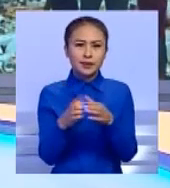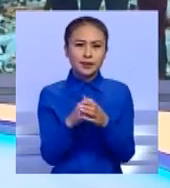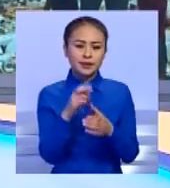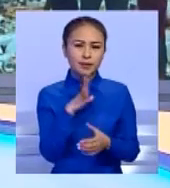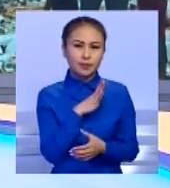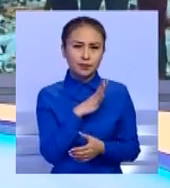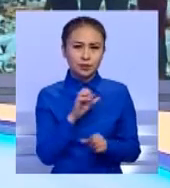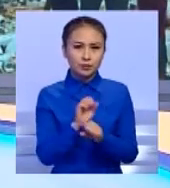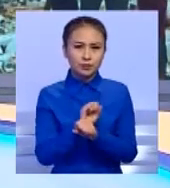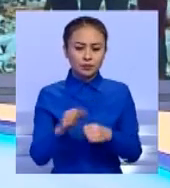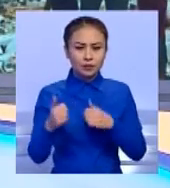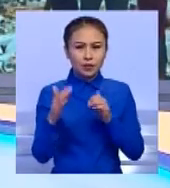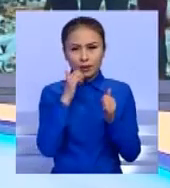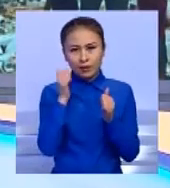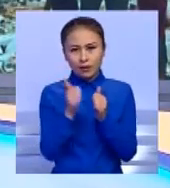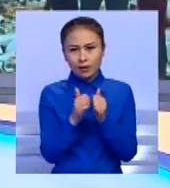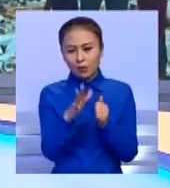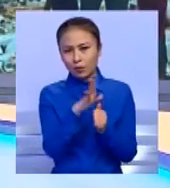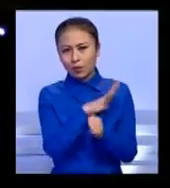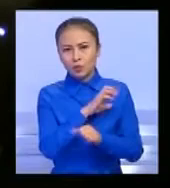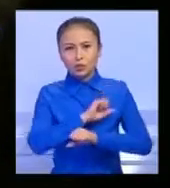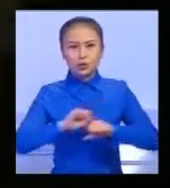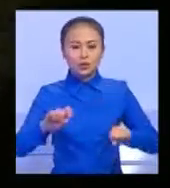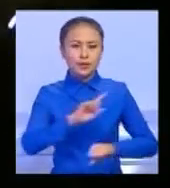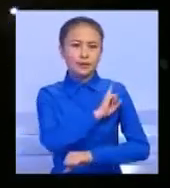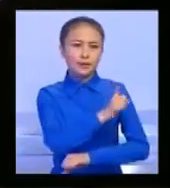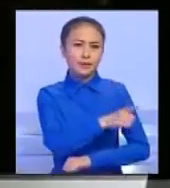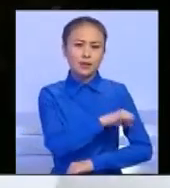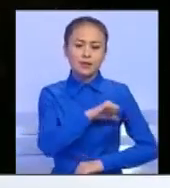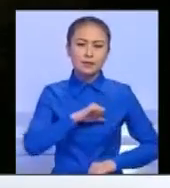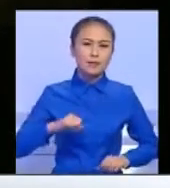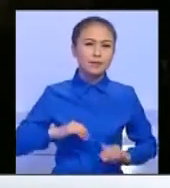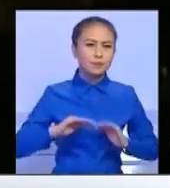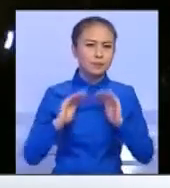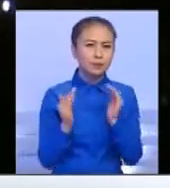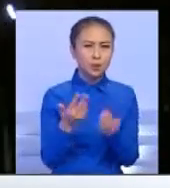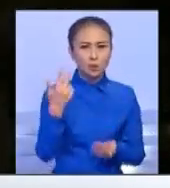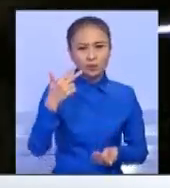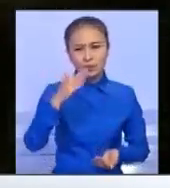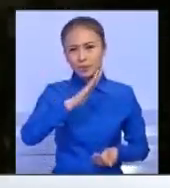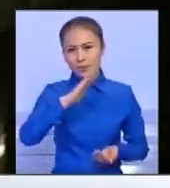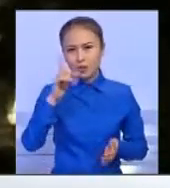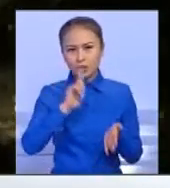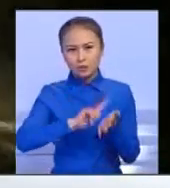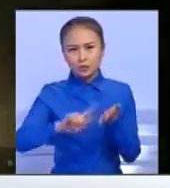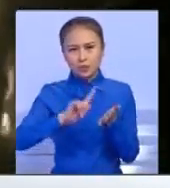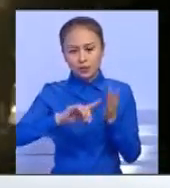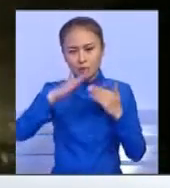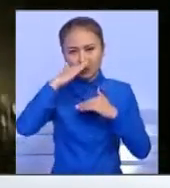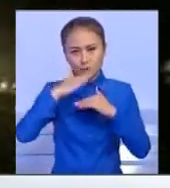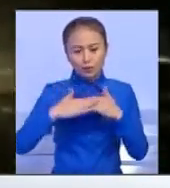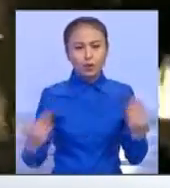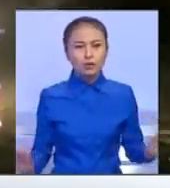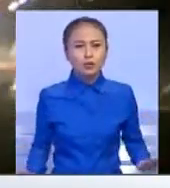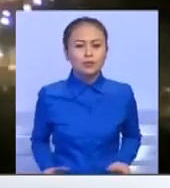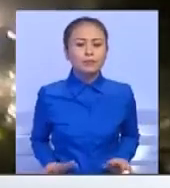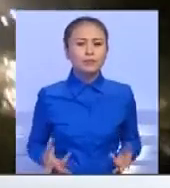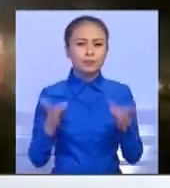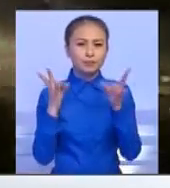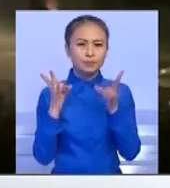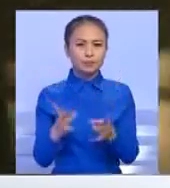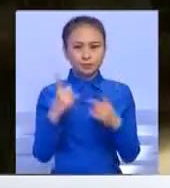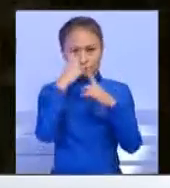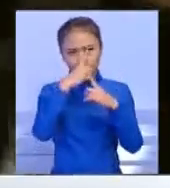топтың кеңсесі жанында іске қосылған. Жойқын жарылыстан ең кемі 30-дан астам адам қаза тауып, 70-ке жуық бейбіт тұрғын жараланды деп